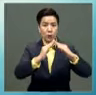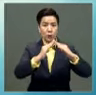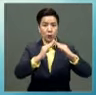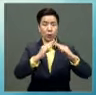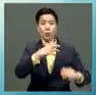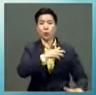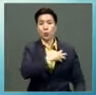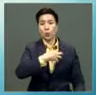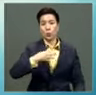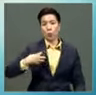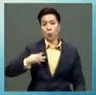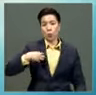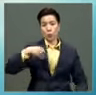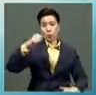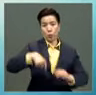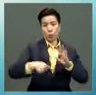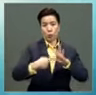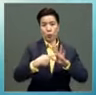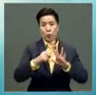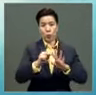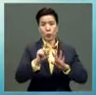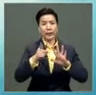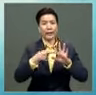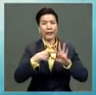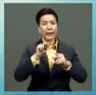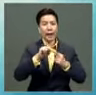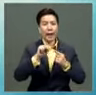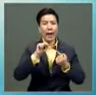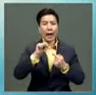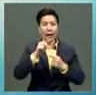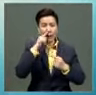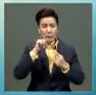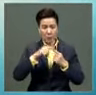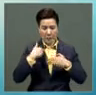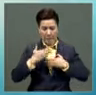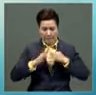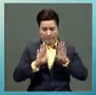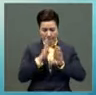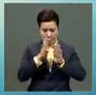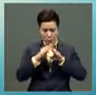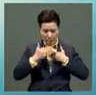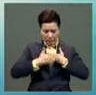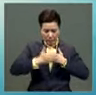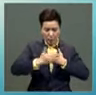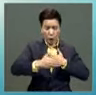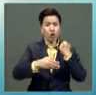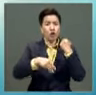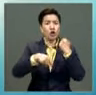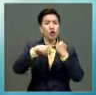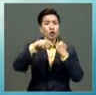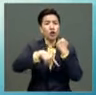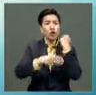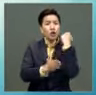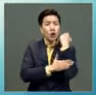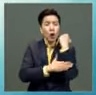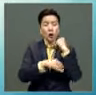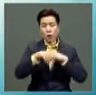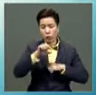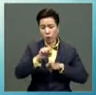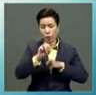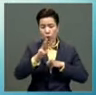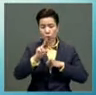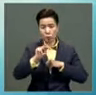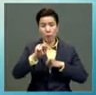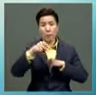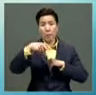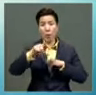านนะครับซึ่งอยู่ที่ซอยสวนพลูมีประตู3ชั้นพื้นที่ประมาณ200ตารางวาอาศัยร่วมกันกับท